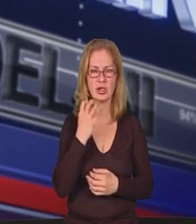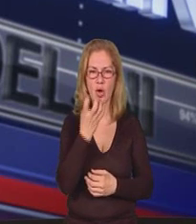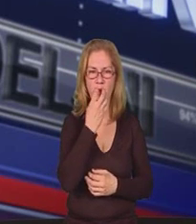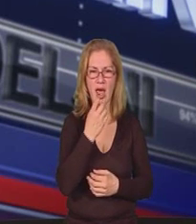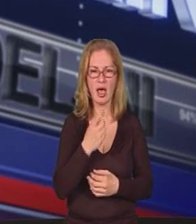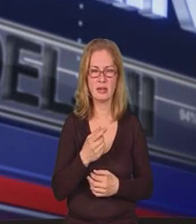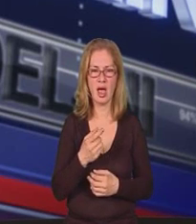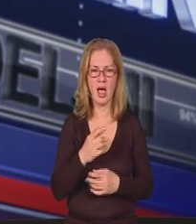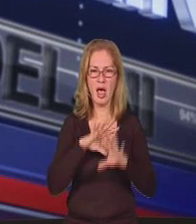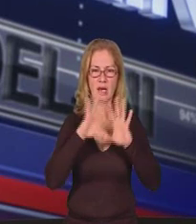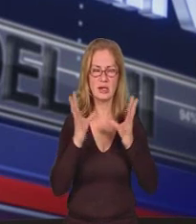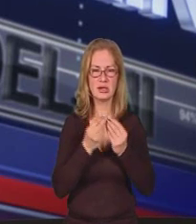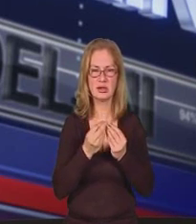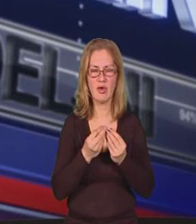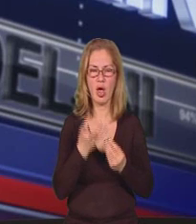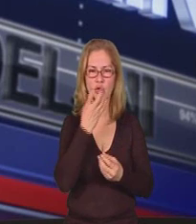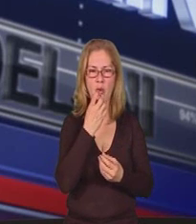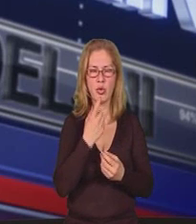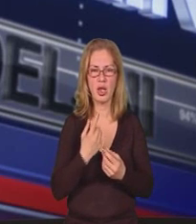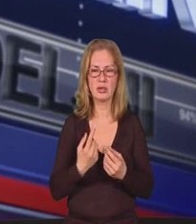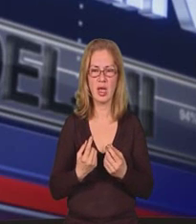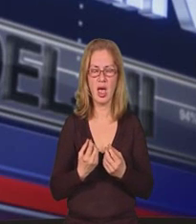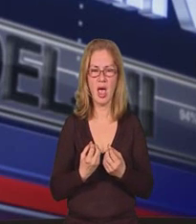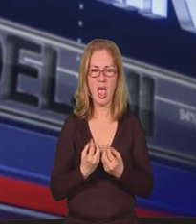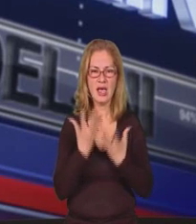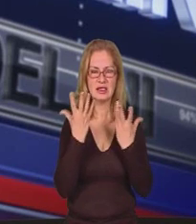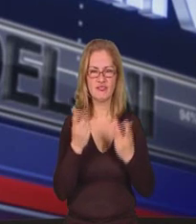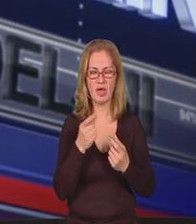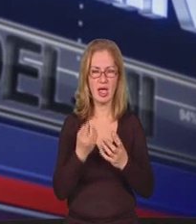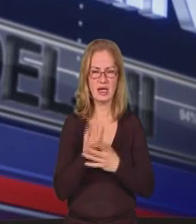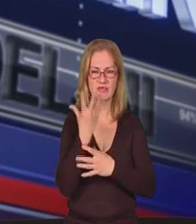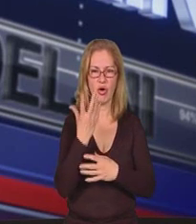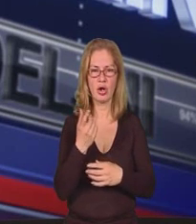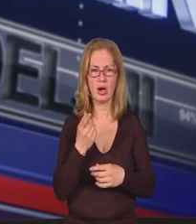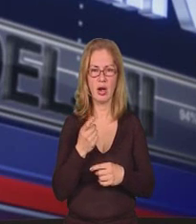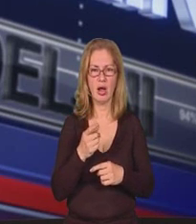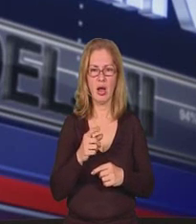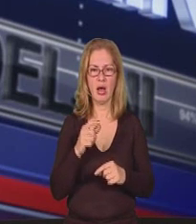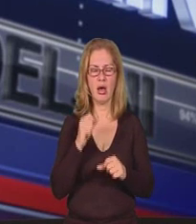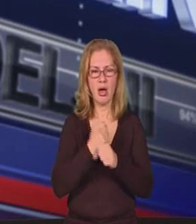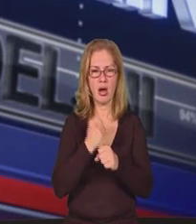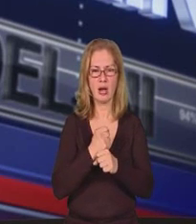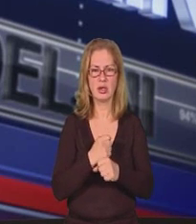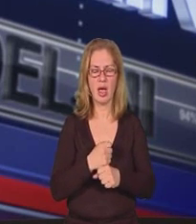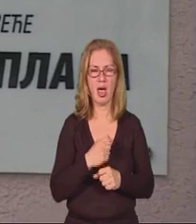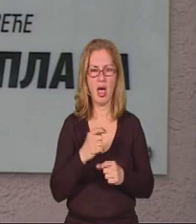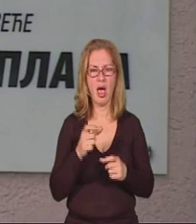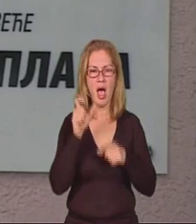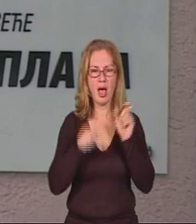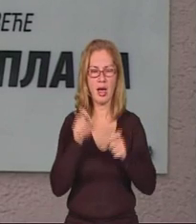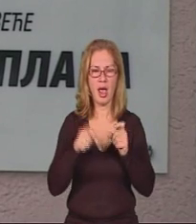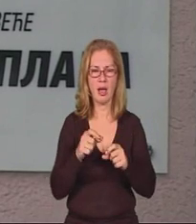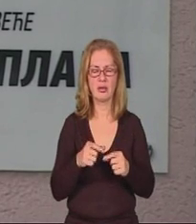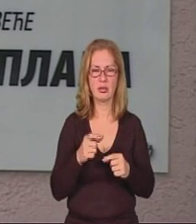nam potvrdili da su svih 6 toplotnih izvora u funkciji i trenutno se isporučuje dovoljna količina toplotne energije.